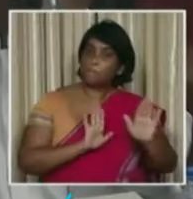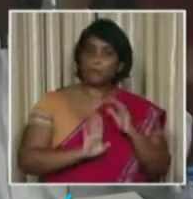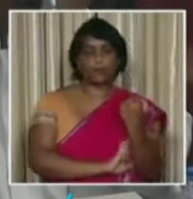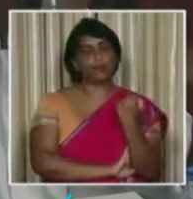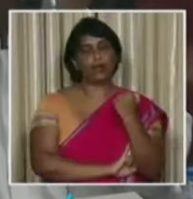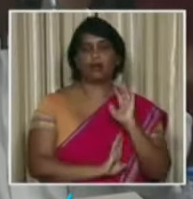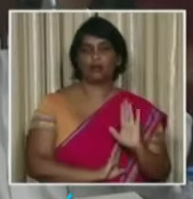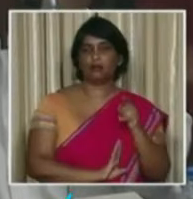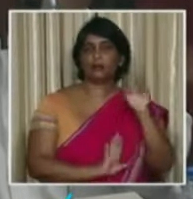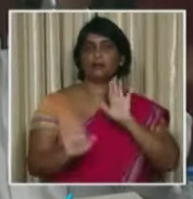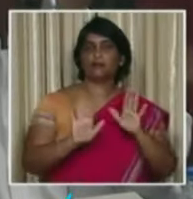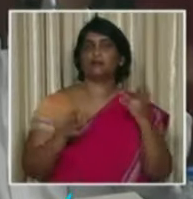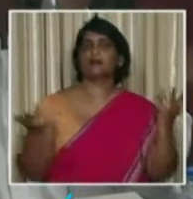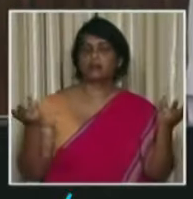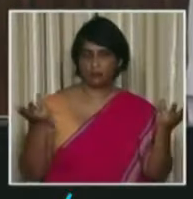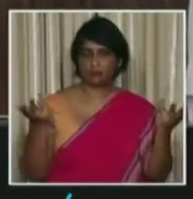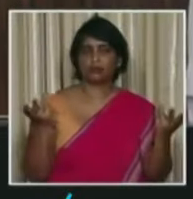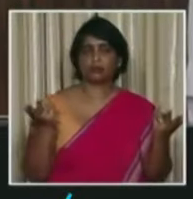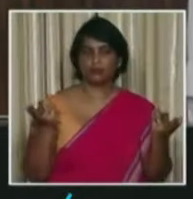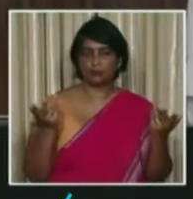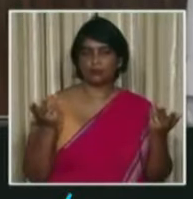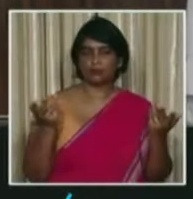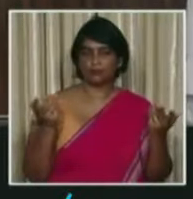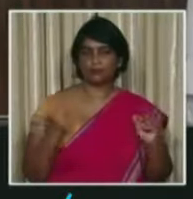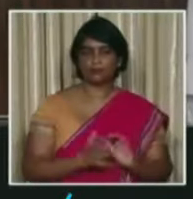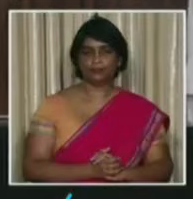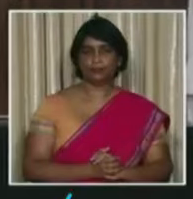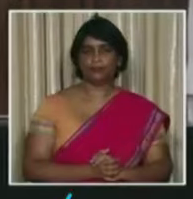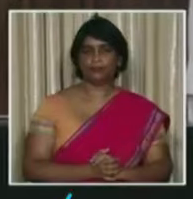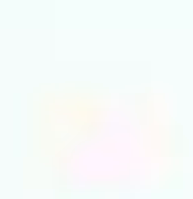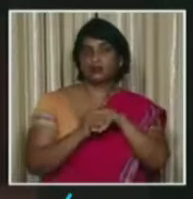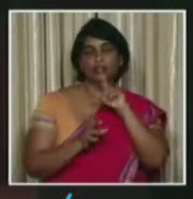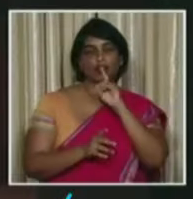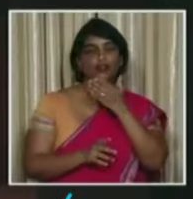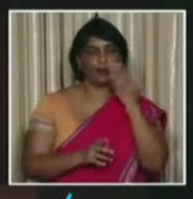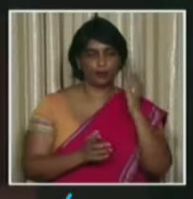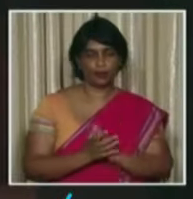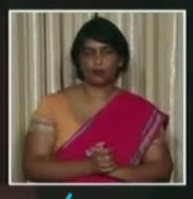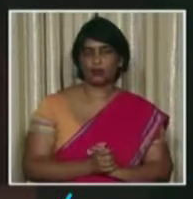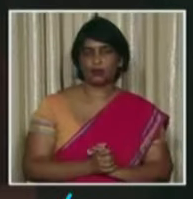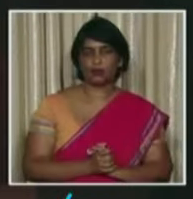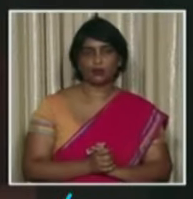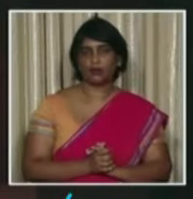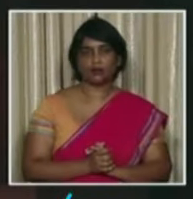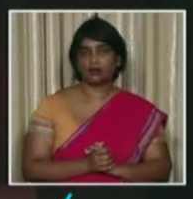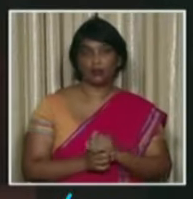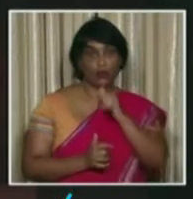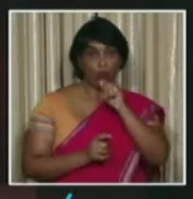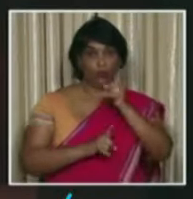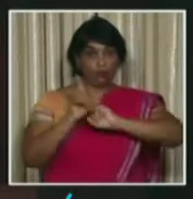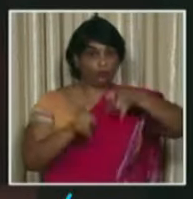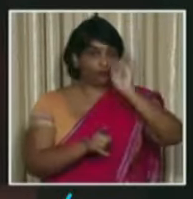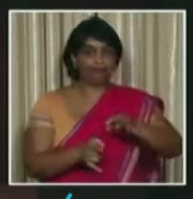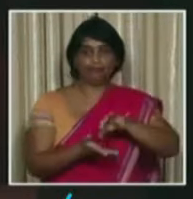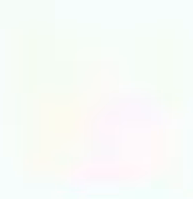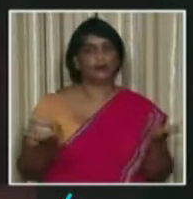මේක පාලනය කරන්නේ නැහැ. Because I am pronouncing the decision that have been taken by the committee. එහෙම තීන්දුවකට එළමුණේ නැහැ මම යෝජනා